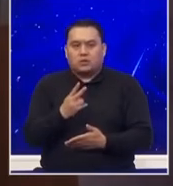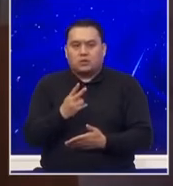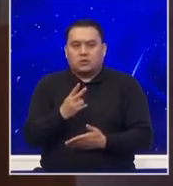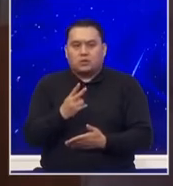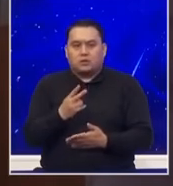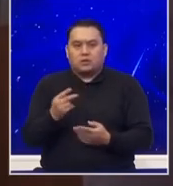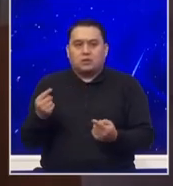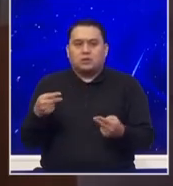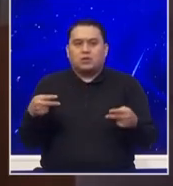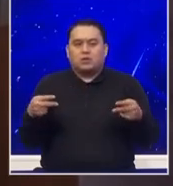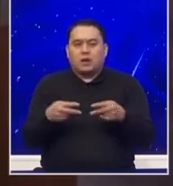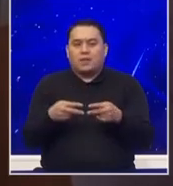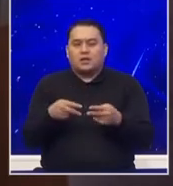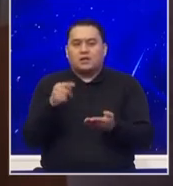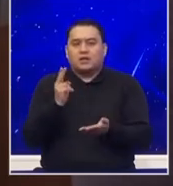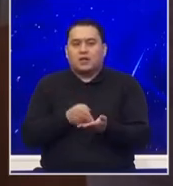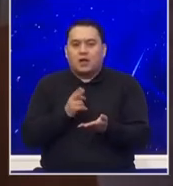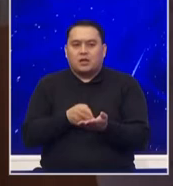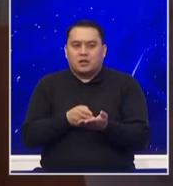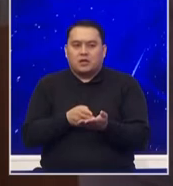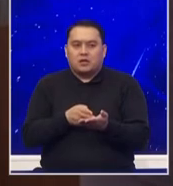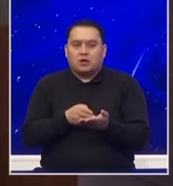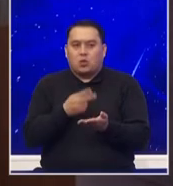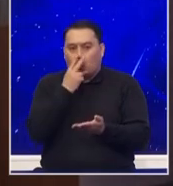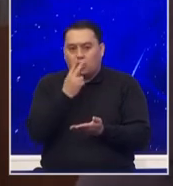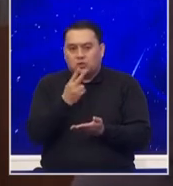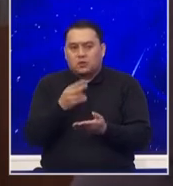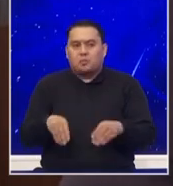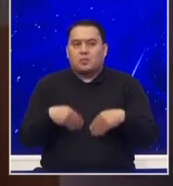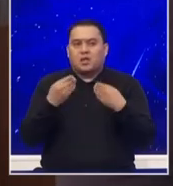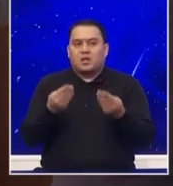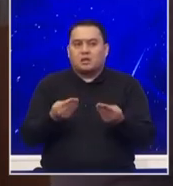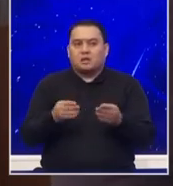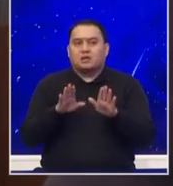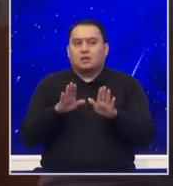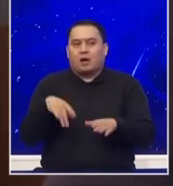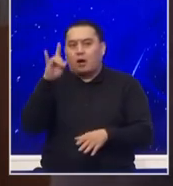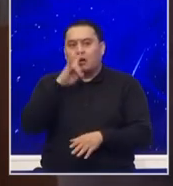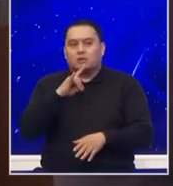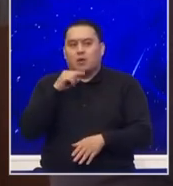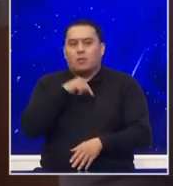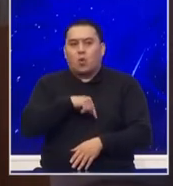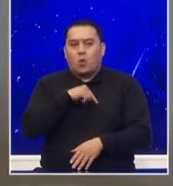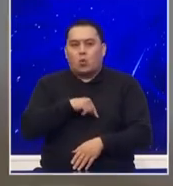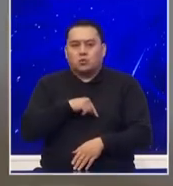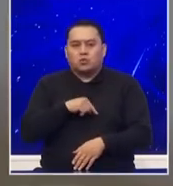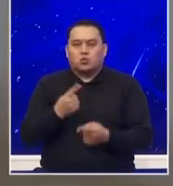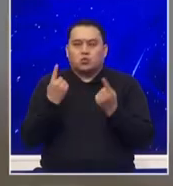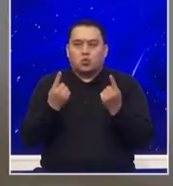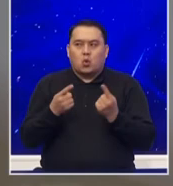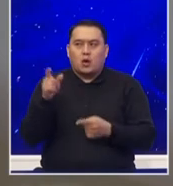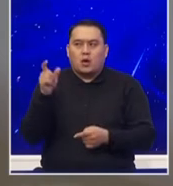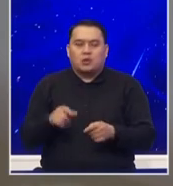да тепе-теңдік, қалай дәлелдік, дәлмел-дәл сол көріністі беру. Ол енді тек қана қазақтың бойына біткен бір дара